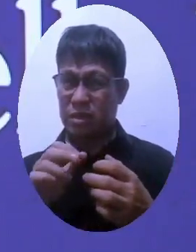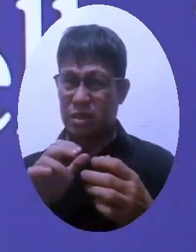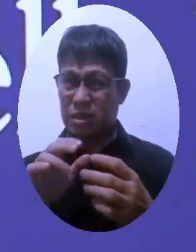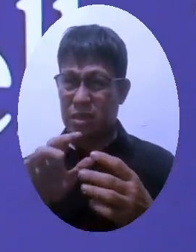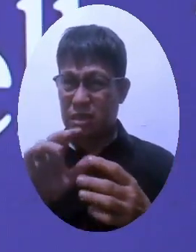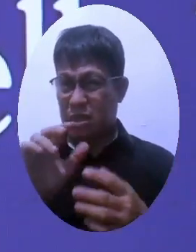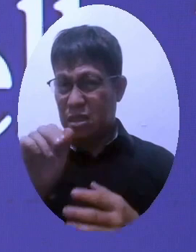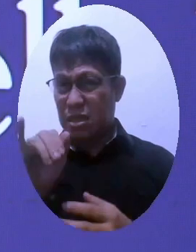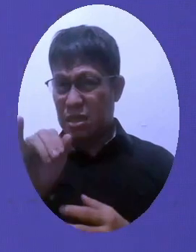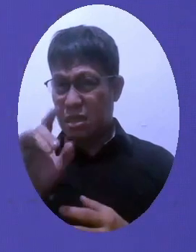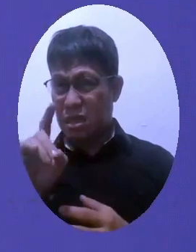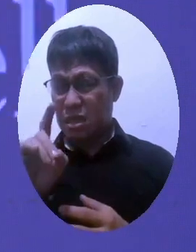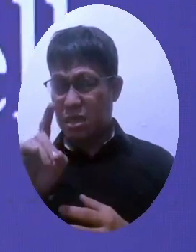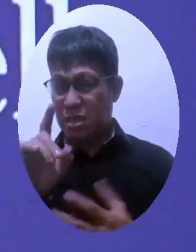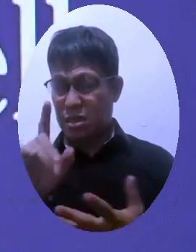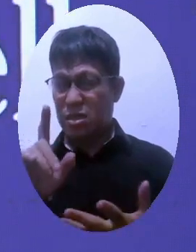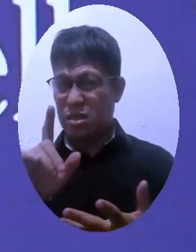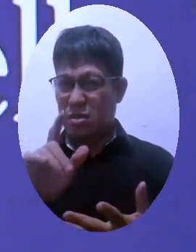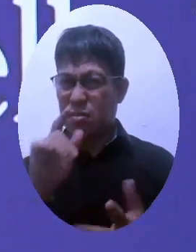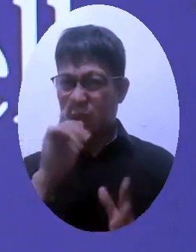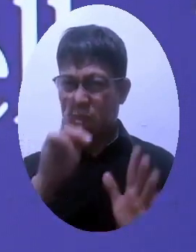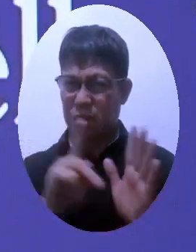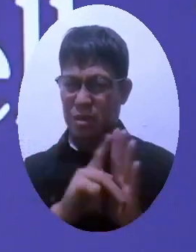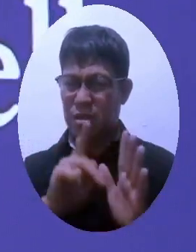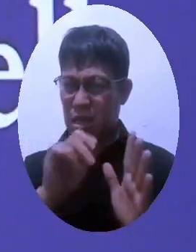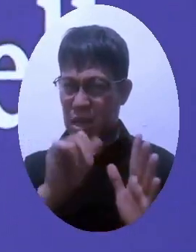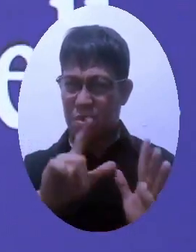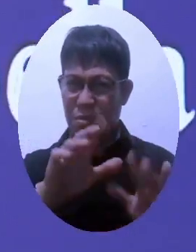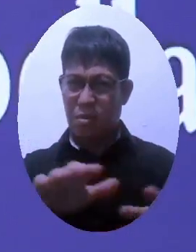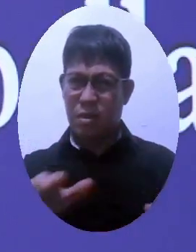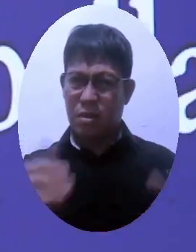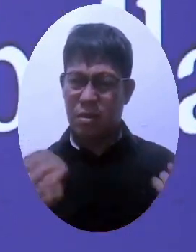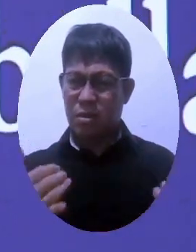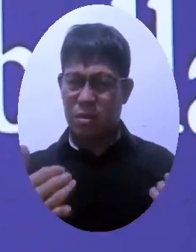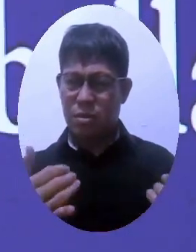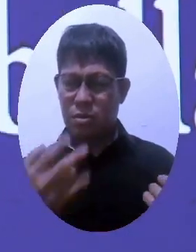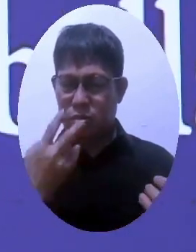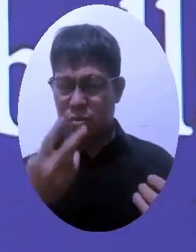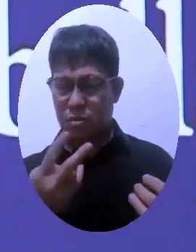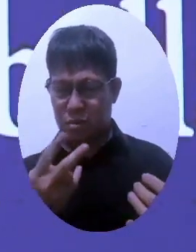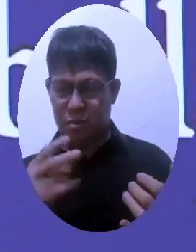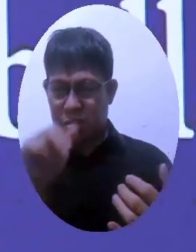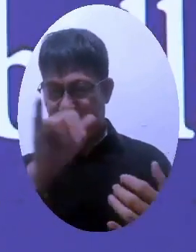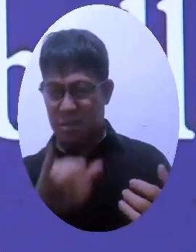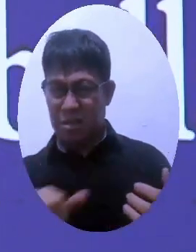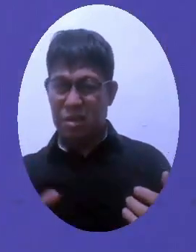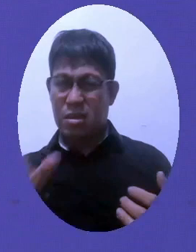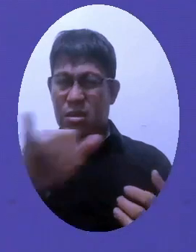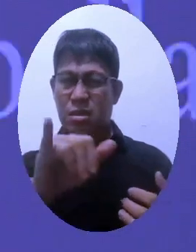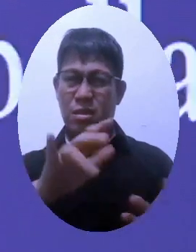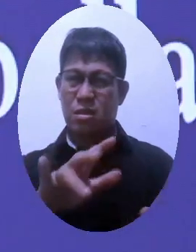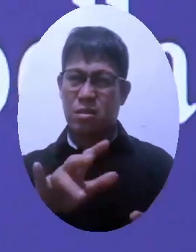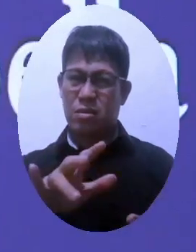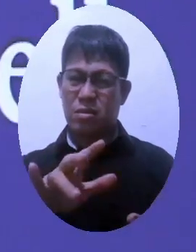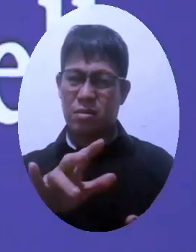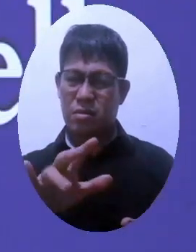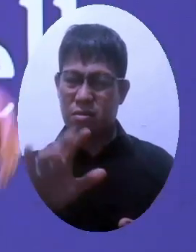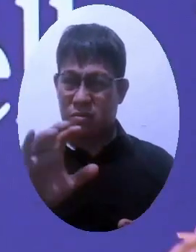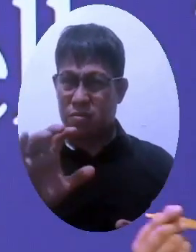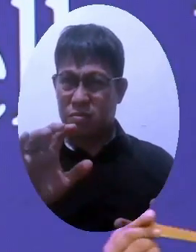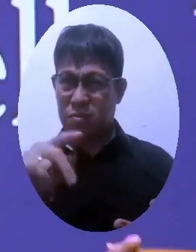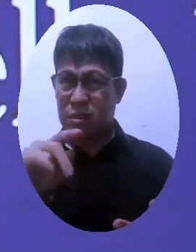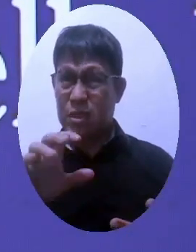isang private company. Then, lahat ng mga bata dito, nagkikot-ikot ako kanina. Lahat sila is